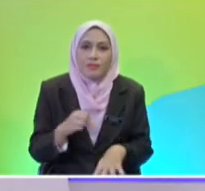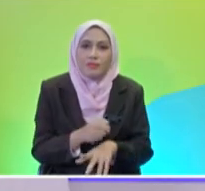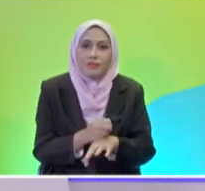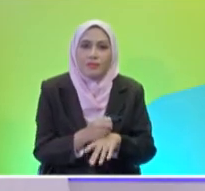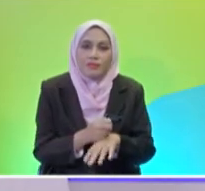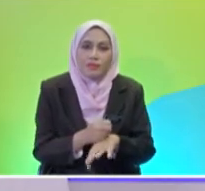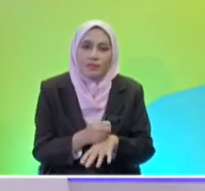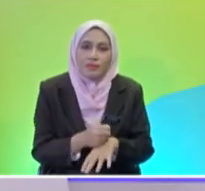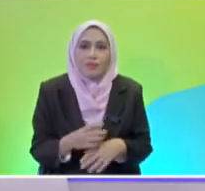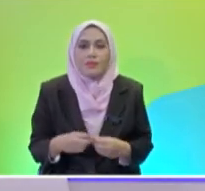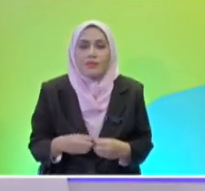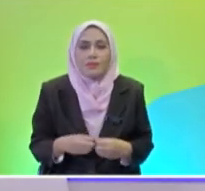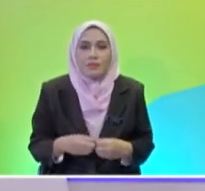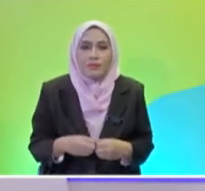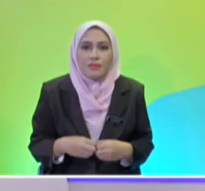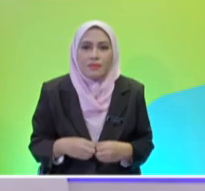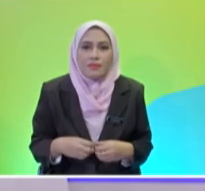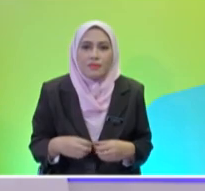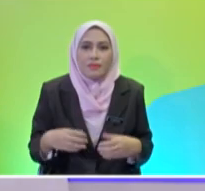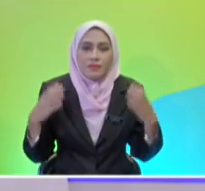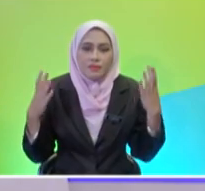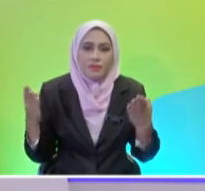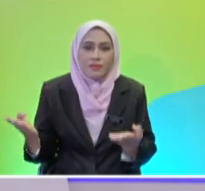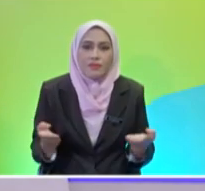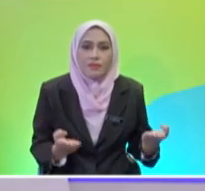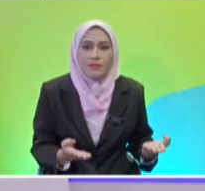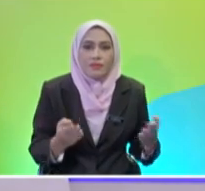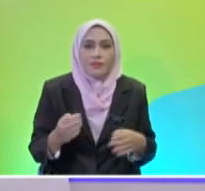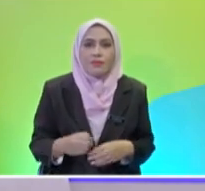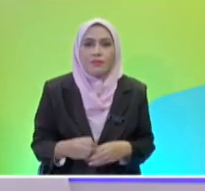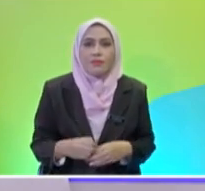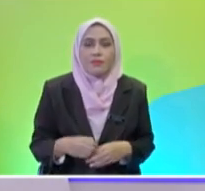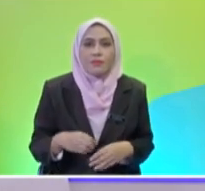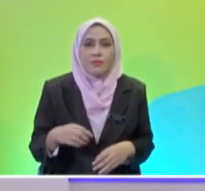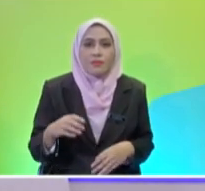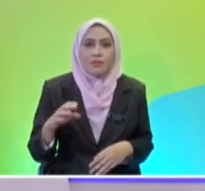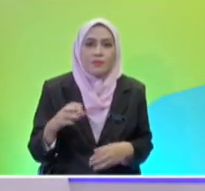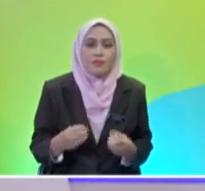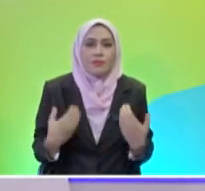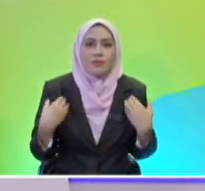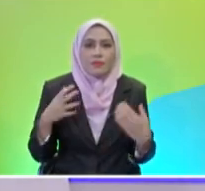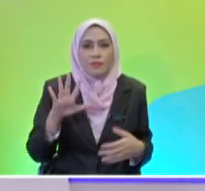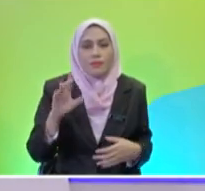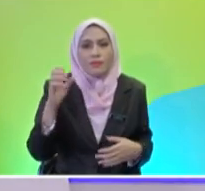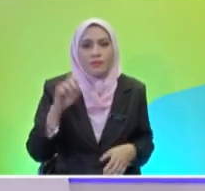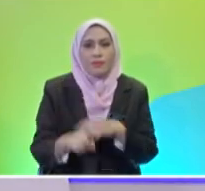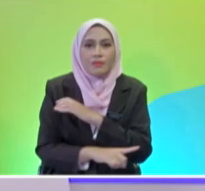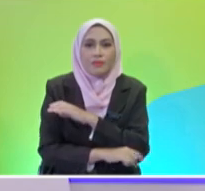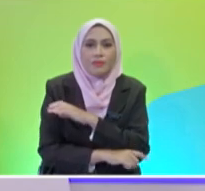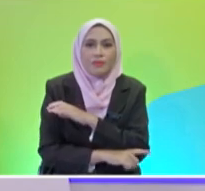sangat banyak. Tapi cikgu datang bawakan dekat anak-anak murid cikgu dan Kak Ria hanya beberapa ekor serangga